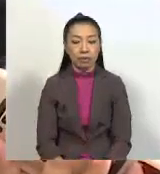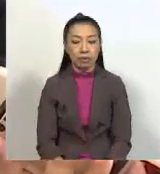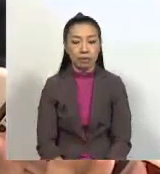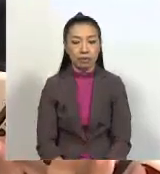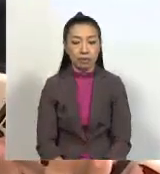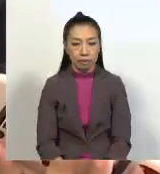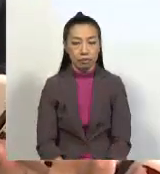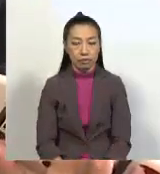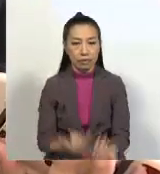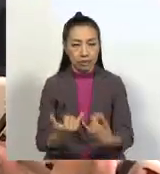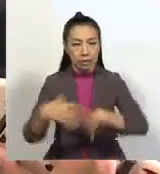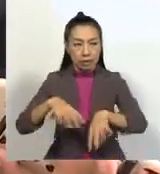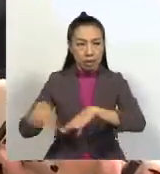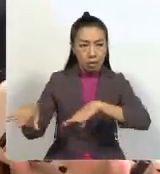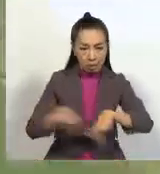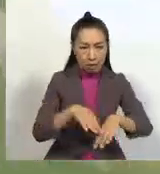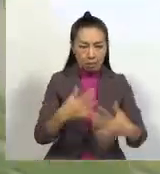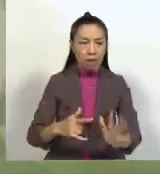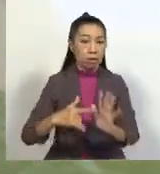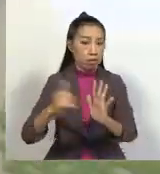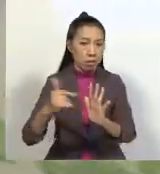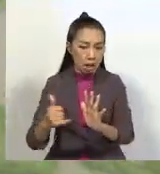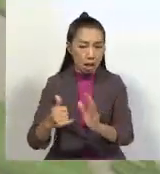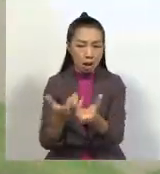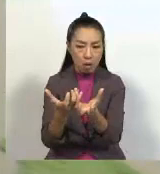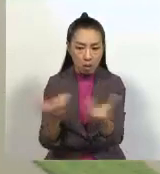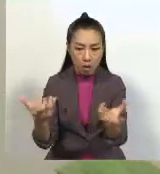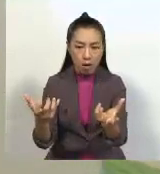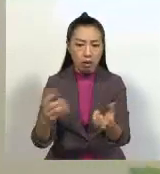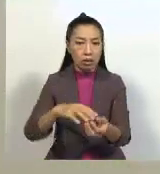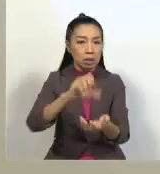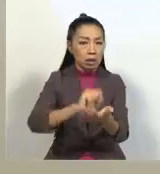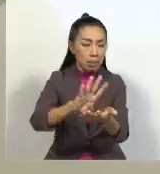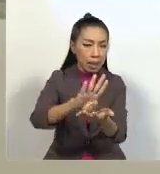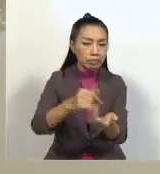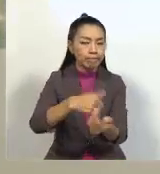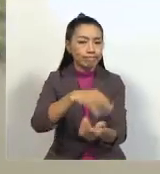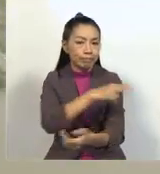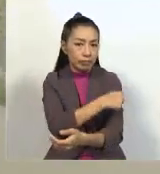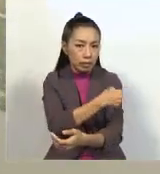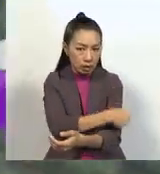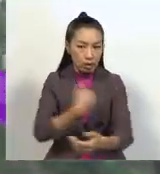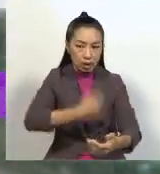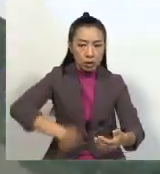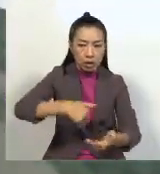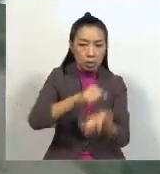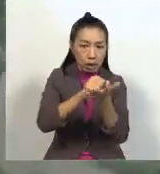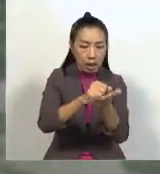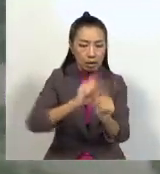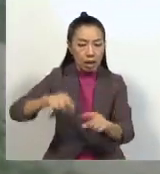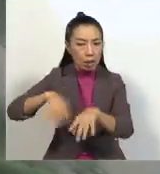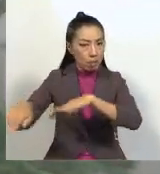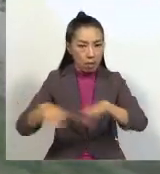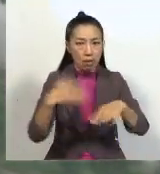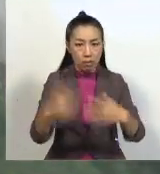ขกล่าวว่าได้เตรียมความพร้อมทั้งยาเวชภัณฑ์และสถานบริการสาธารณสุขไว้รองรับและการดูแลผู้ป่วย